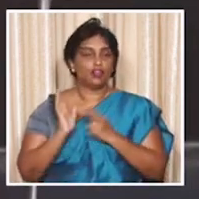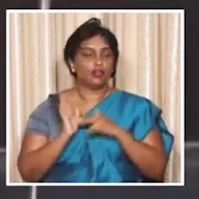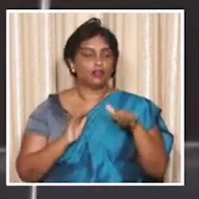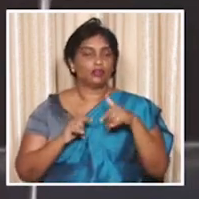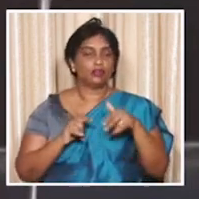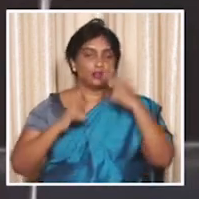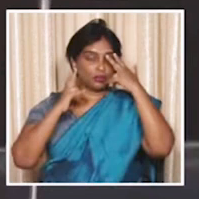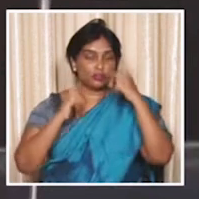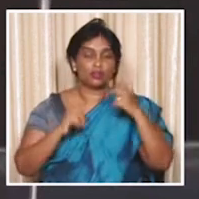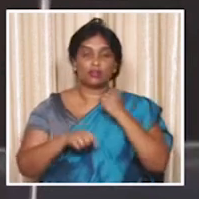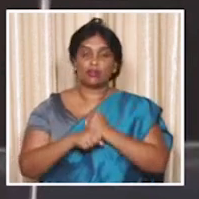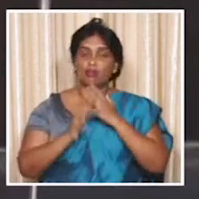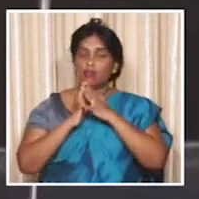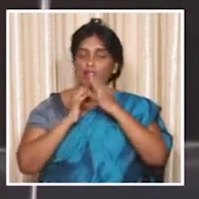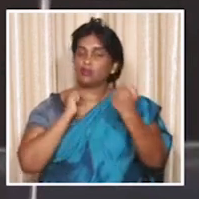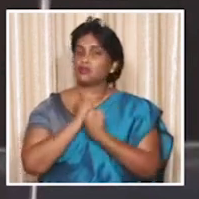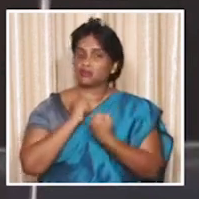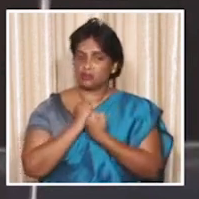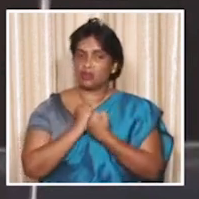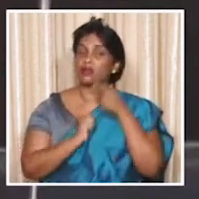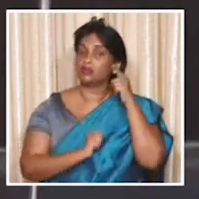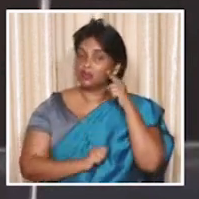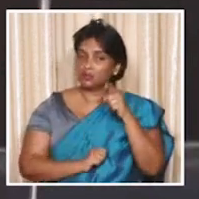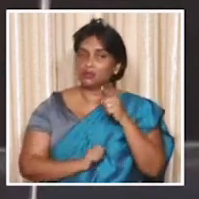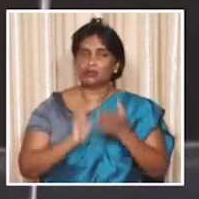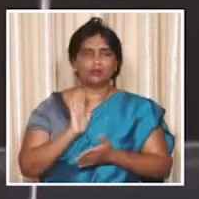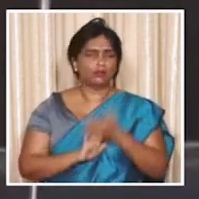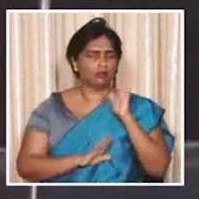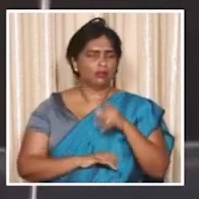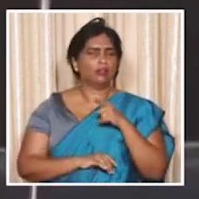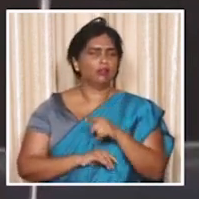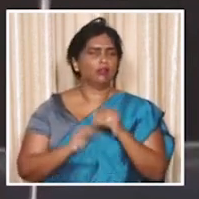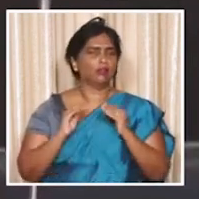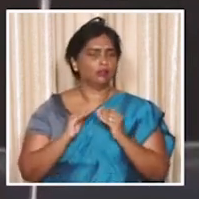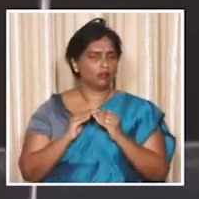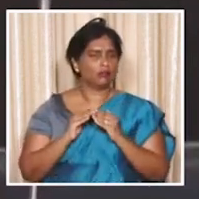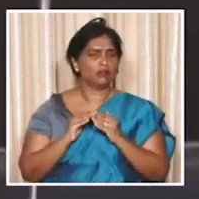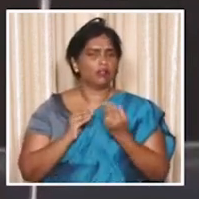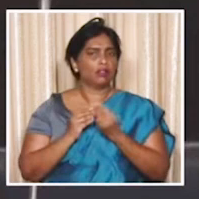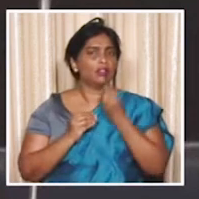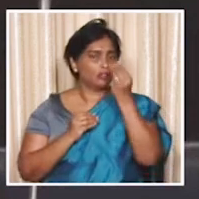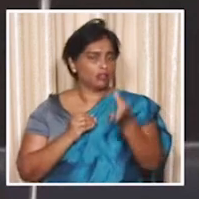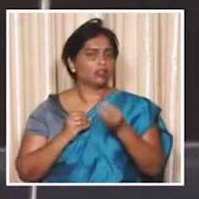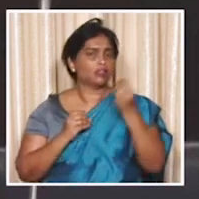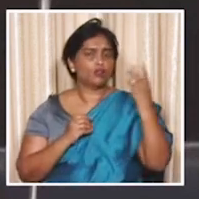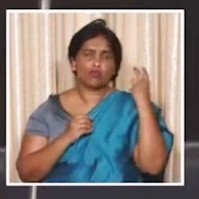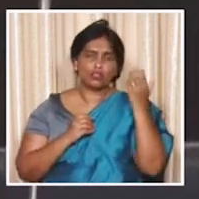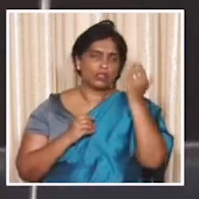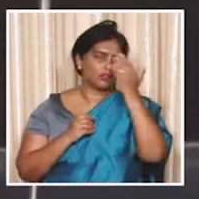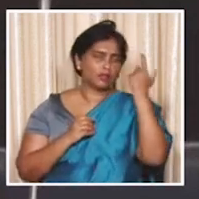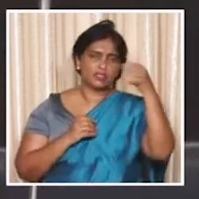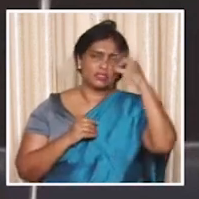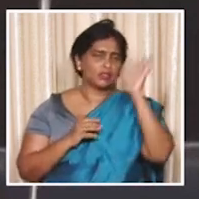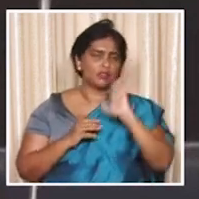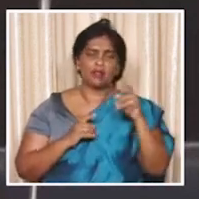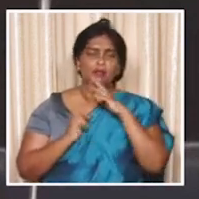දැන් සවුදි රජය අපිට ගොඩාක් උදව් කරන රටක් දැන් ඒගොල්ලෝ තරයන් ඉන්නේ ඒ ගෙදර කාට හරි දෙන්න මුස්ලිම්ද දෙමළද සිංහලද